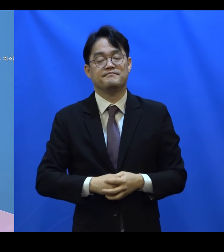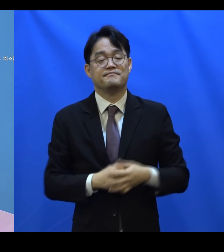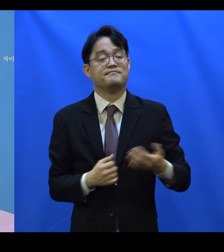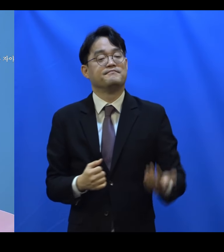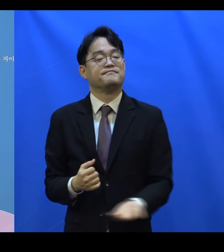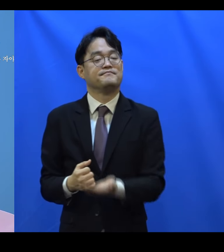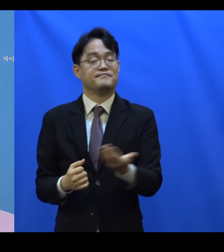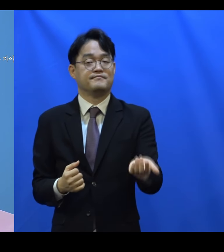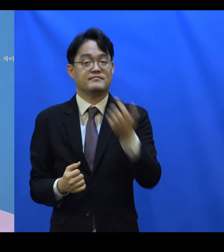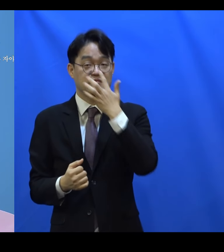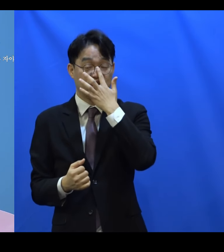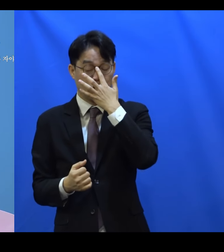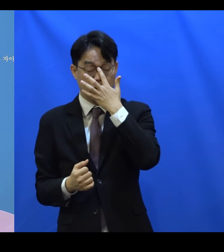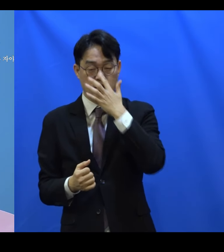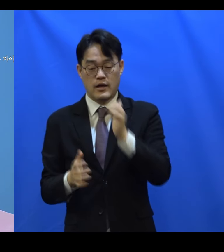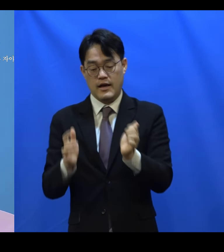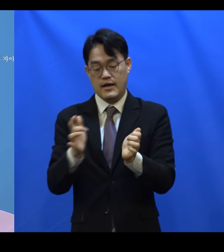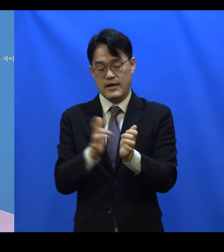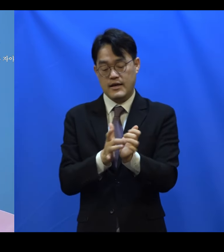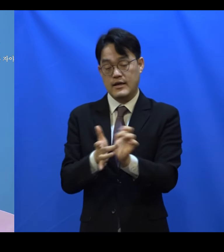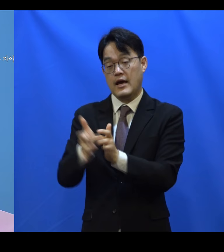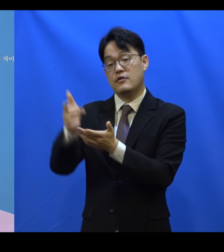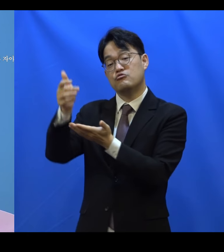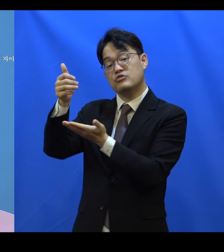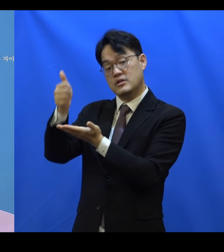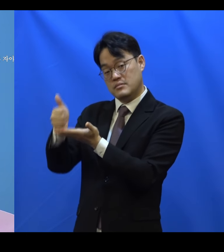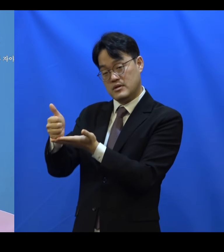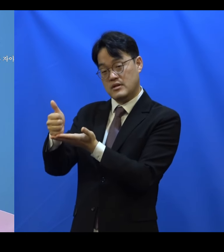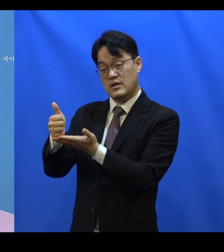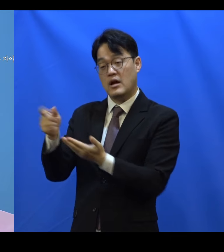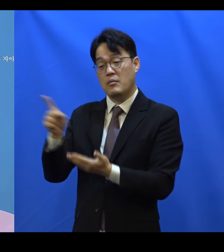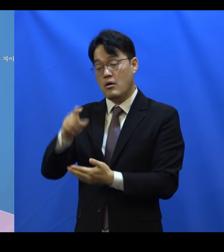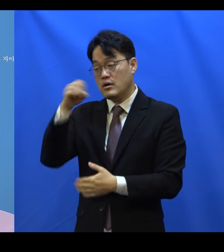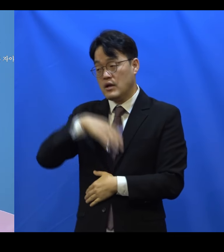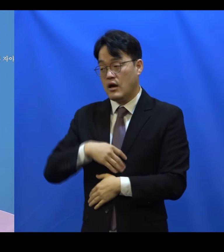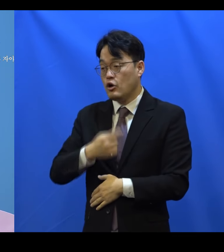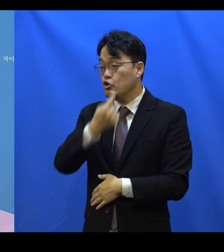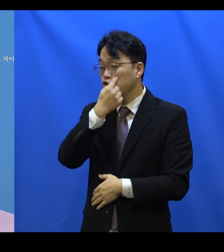여러분, 그리스도를 누린다는 표현이 와닿는지 모르겠어요?